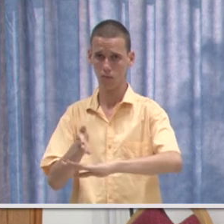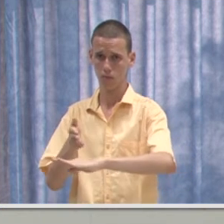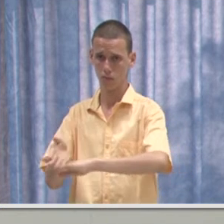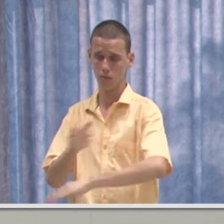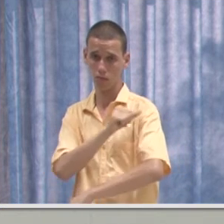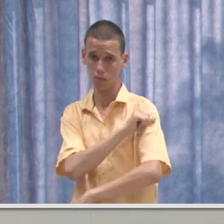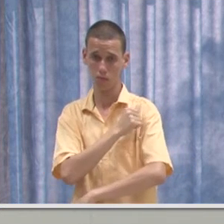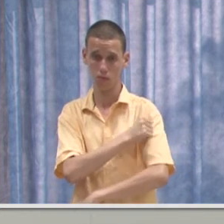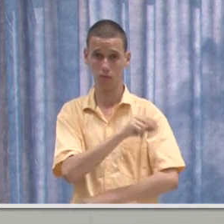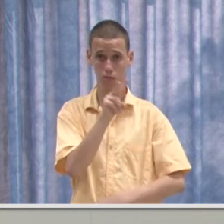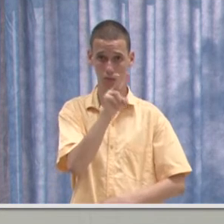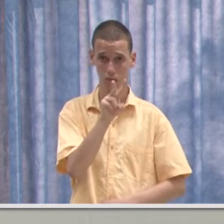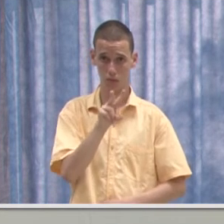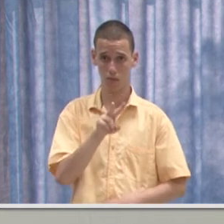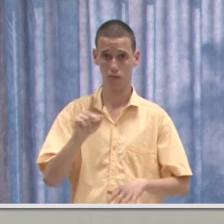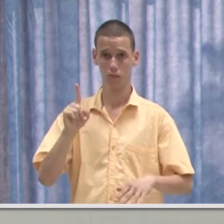N'y a pas une question pour